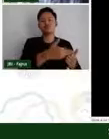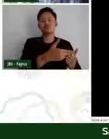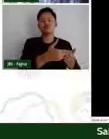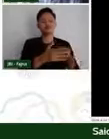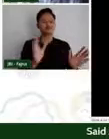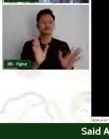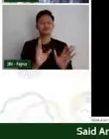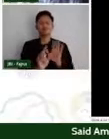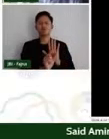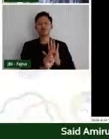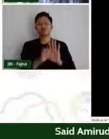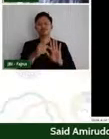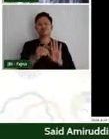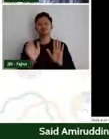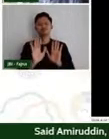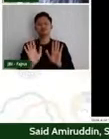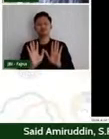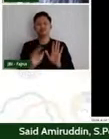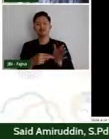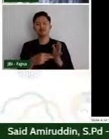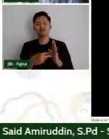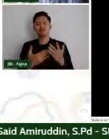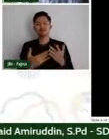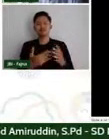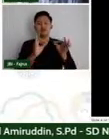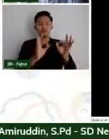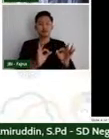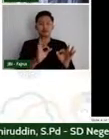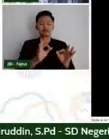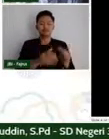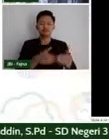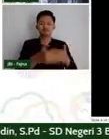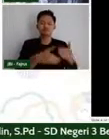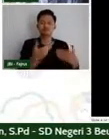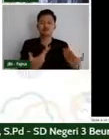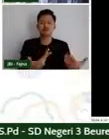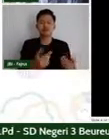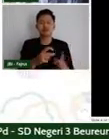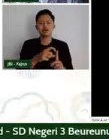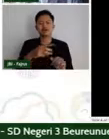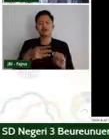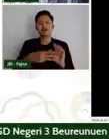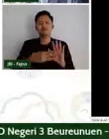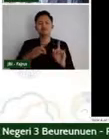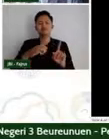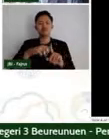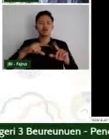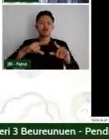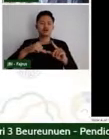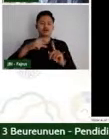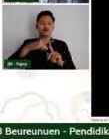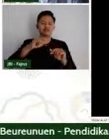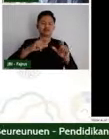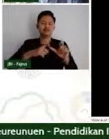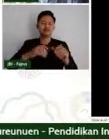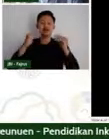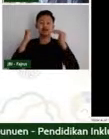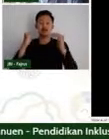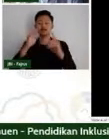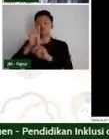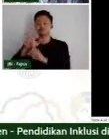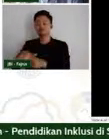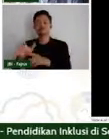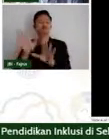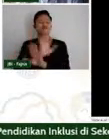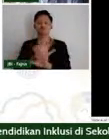ini disebutkan. Bahwa pendidikan itu harus diselenggarakan secara demokratis dan berkeadilan. Tidak ada krimis di situ. Jadi dari